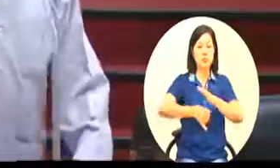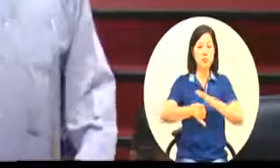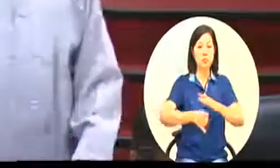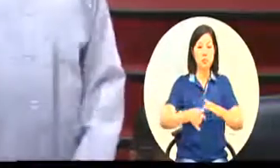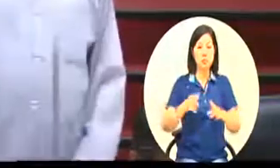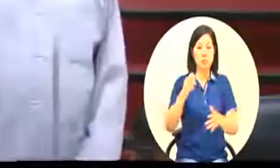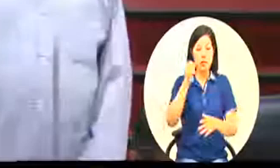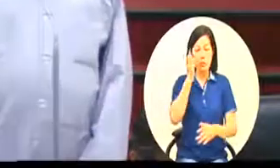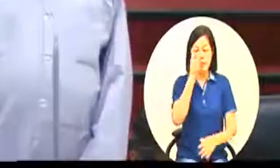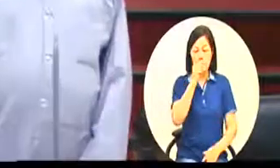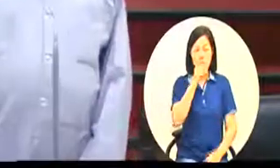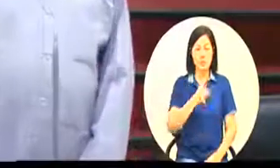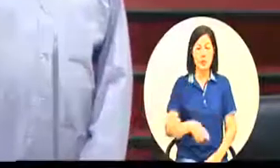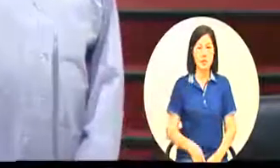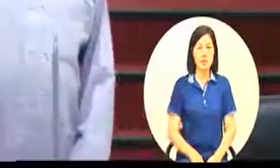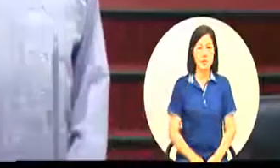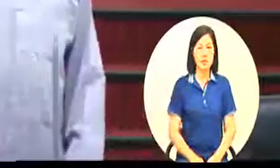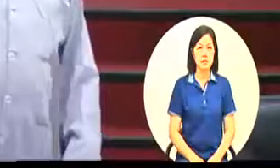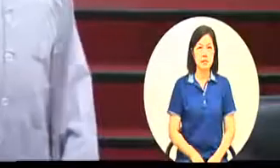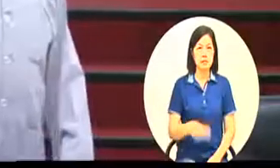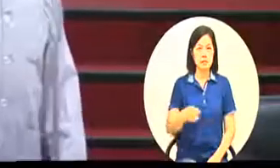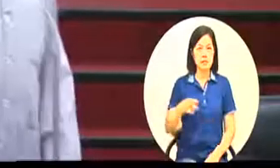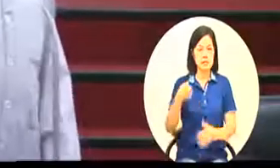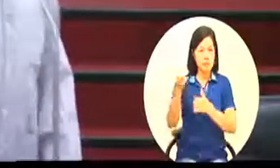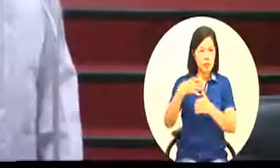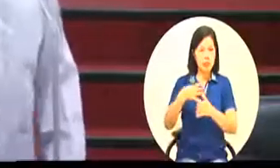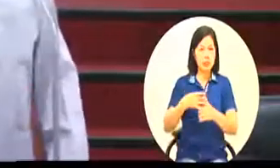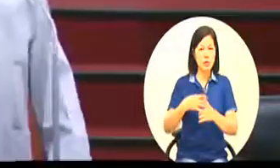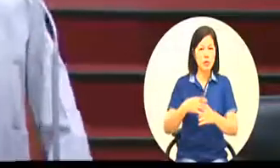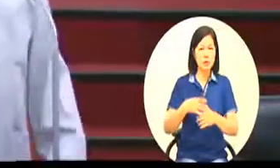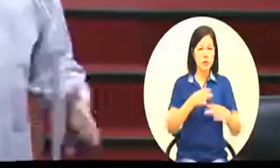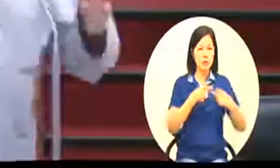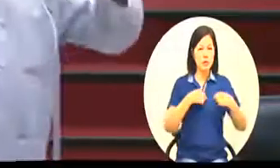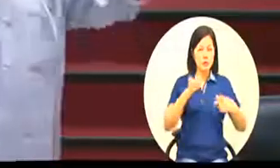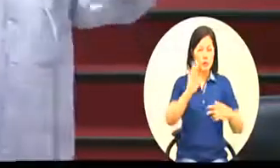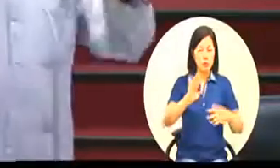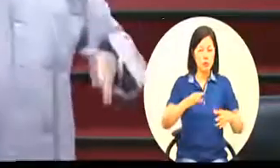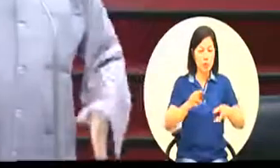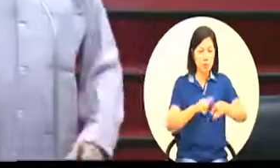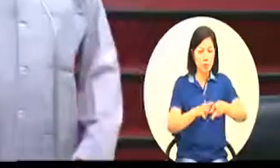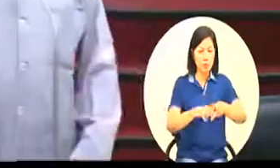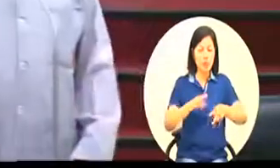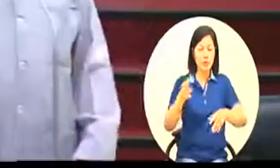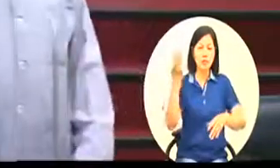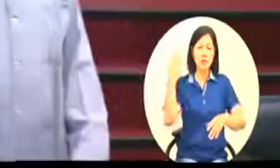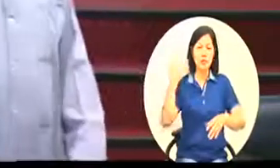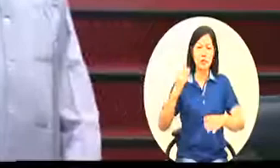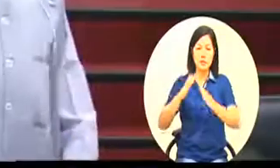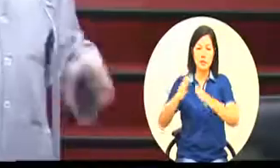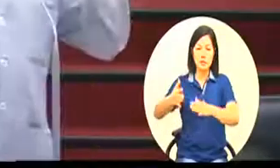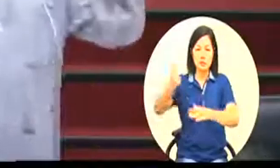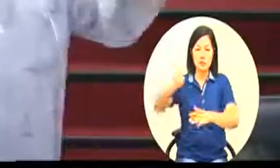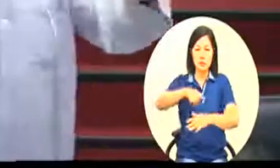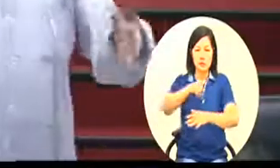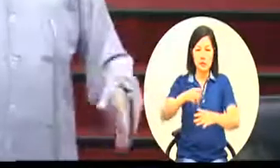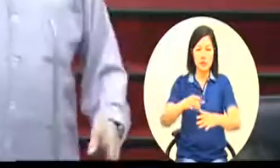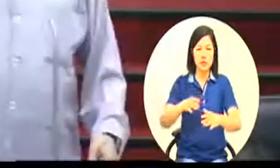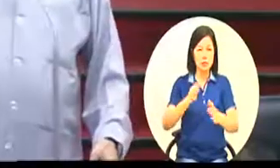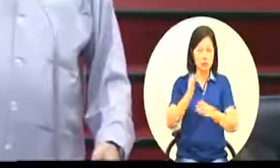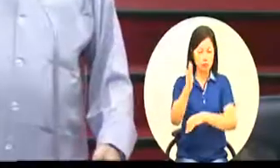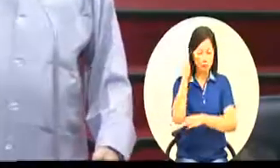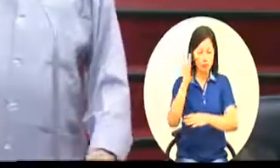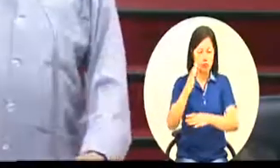做先生啦，伊讲要参加蔡友全，蔡友全这是你国际的同事的战犯嘛？三十外